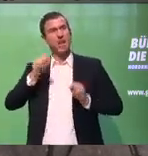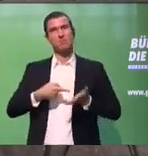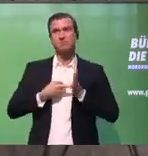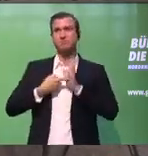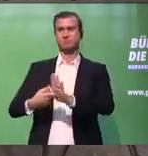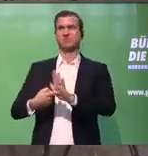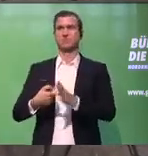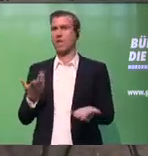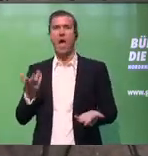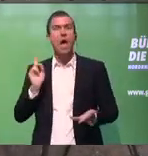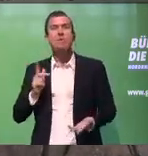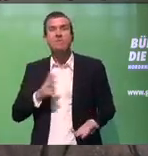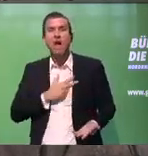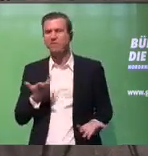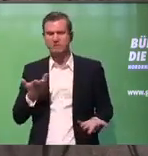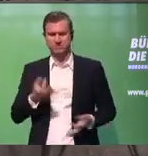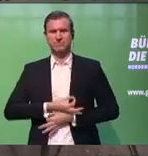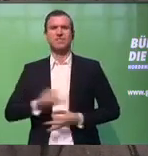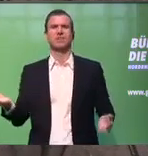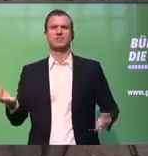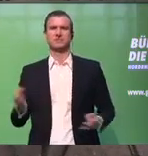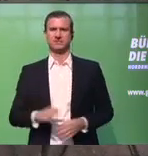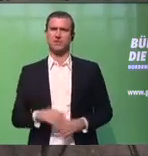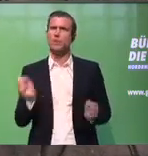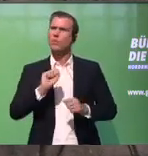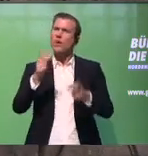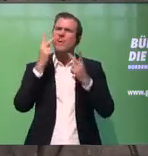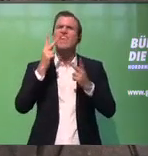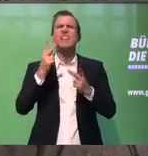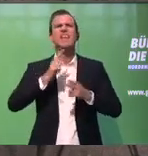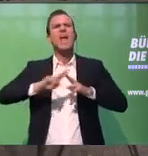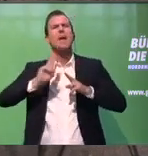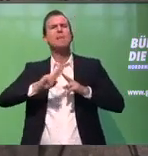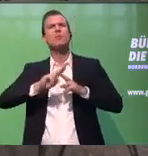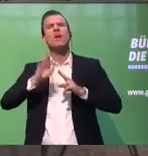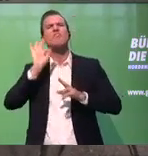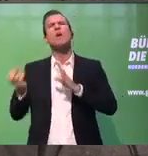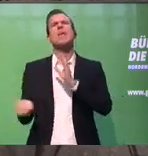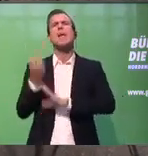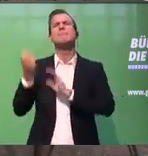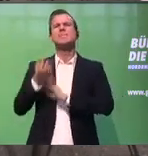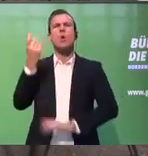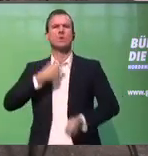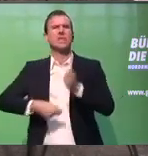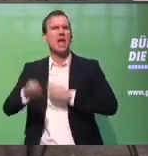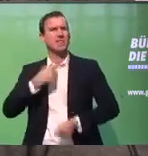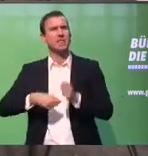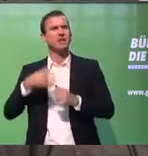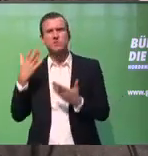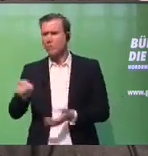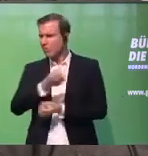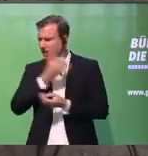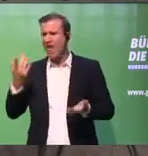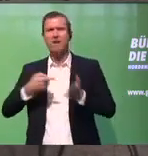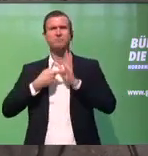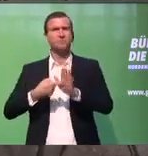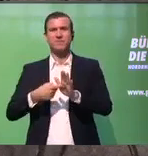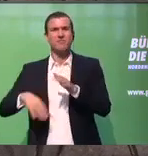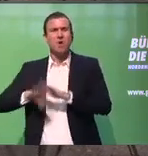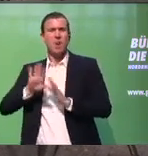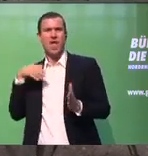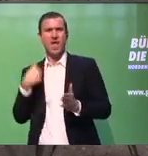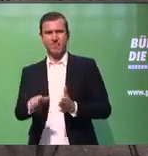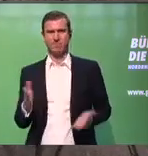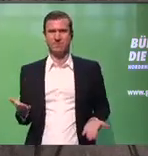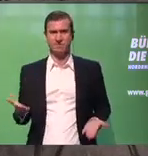würde. Fehlanzeige. Die dringend notwendige Reparatur des Emissionshandels, dieser wird ausdrücklich abgelehnt. Und